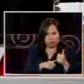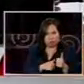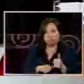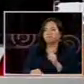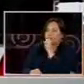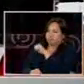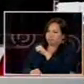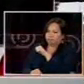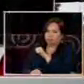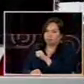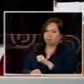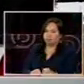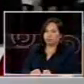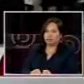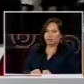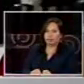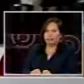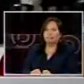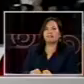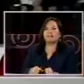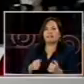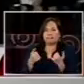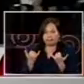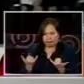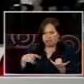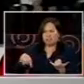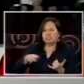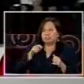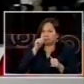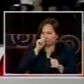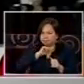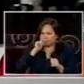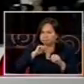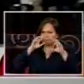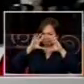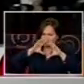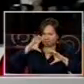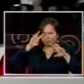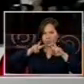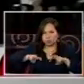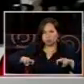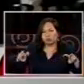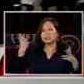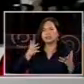want. Sa paghahanap natin ng katotohanan at justisya,